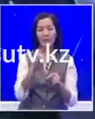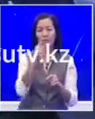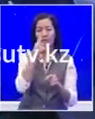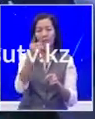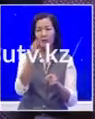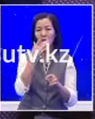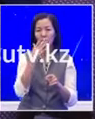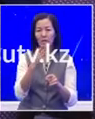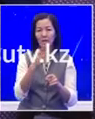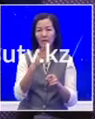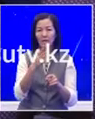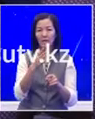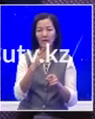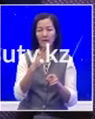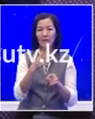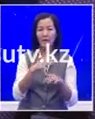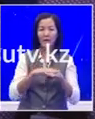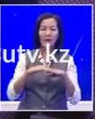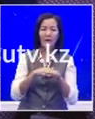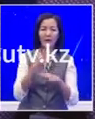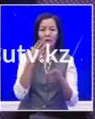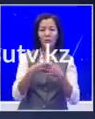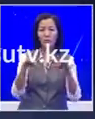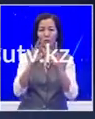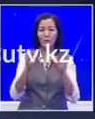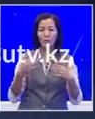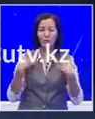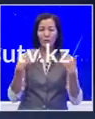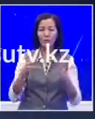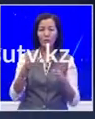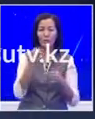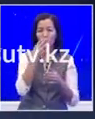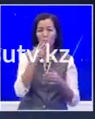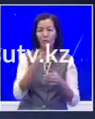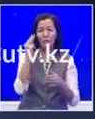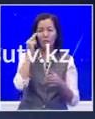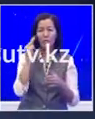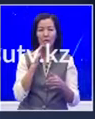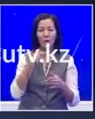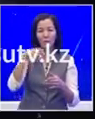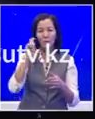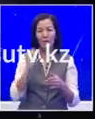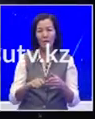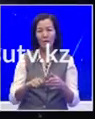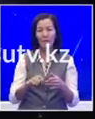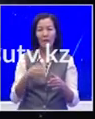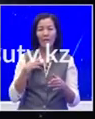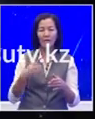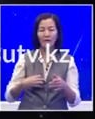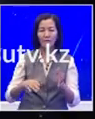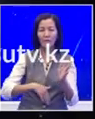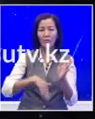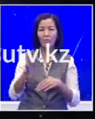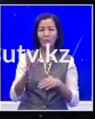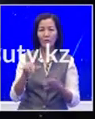жақын шетелдік тыңдармандарын мойындатып үлгерді. Жапония, Қытай, Моңғолия, Франция, Германия, Украина сияқты елдерде ең үздік